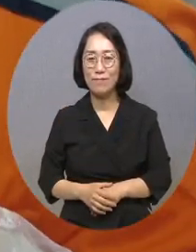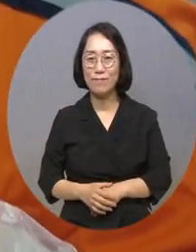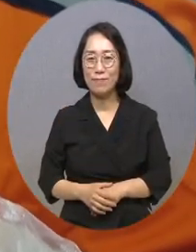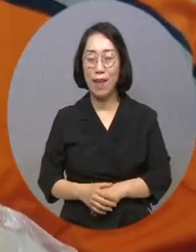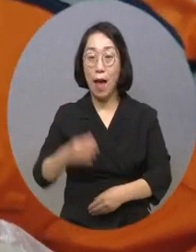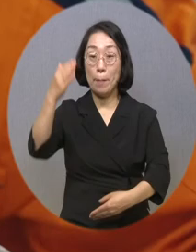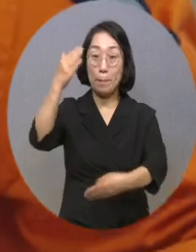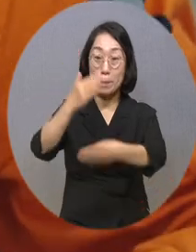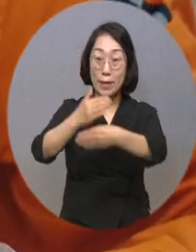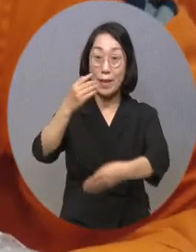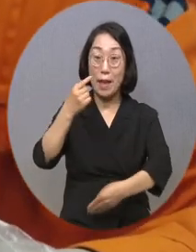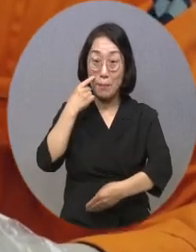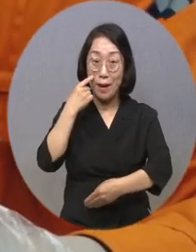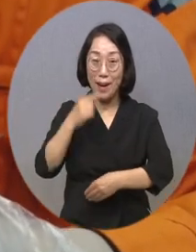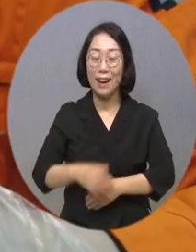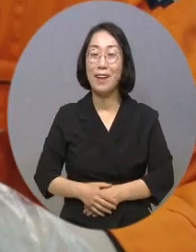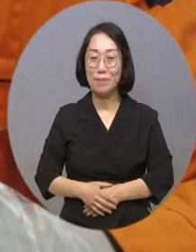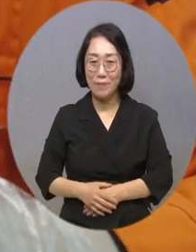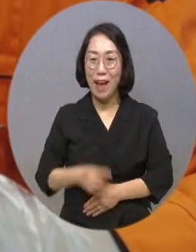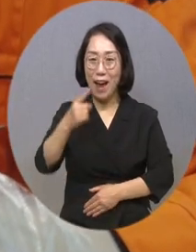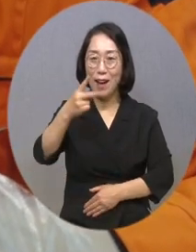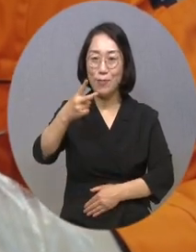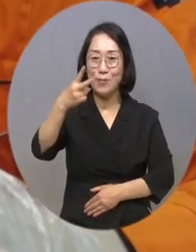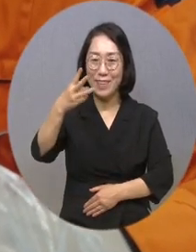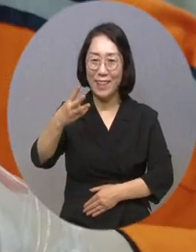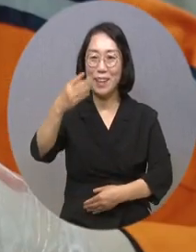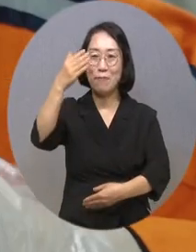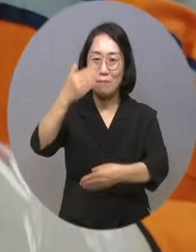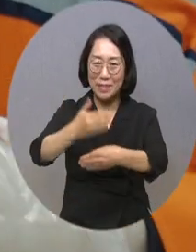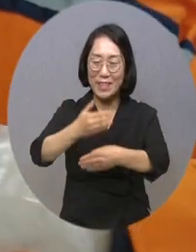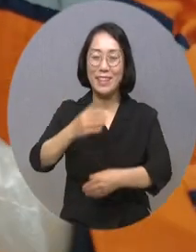자, 슬레이트 쳐드리겠습니다. 슬레이트 치겠습니다. 하나, 둘, 셋.